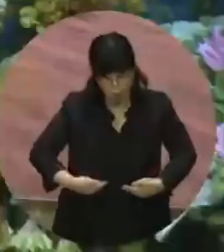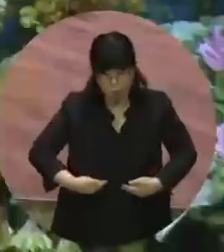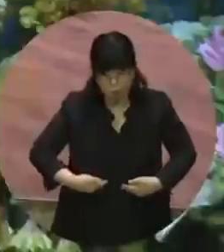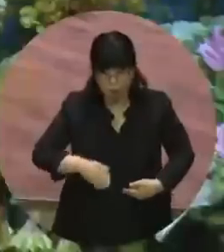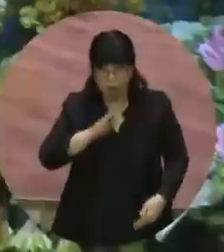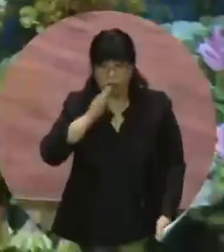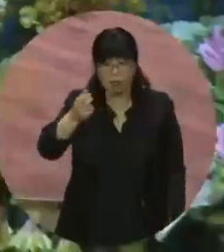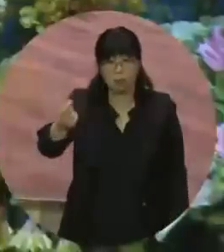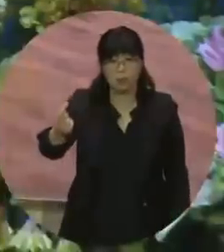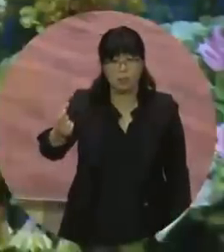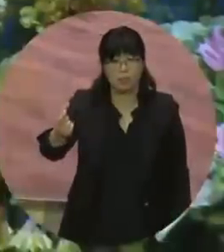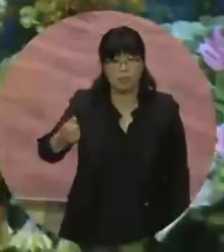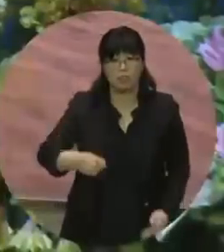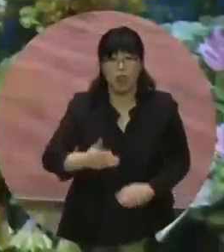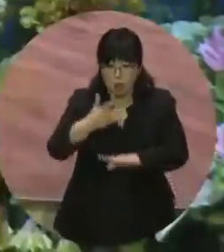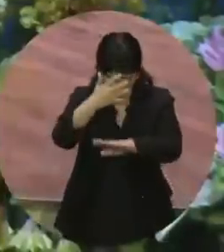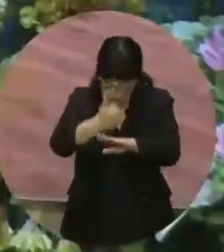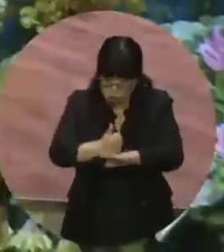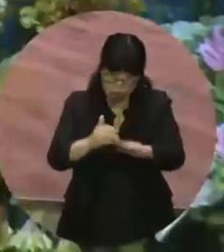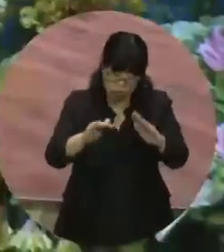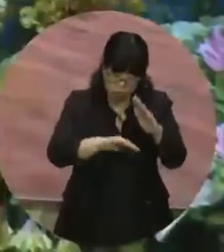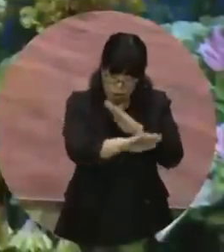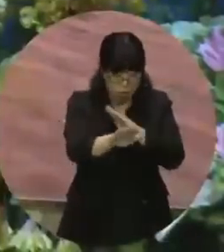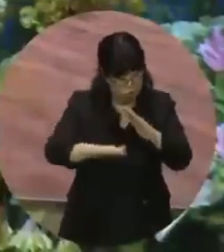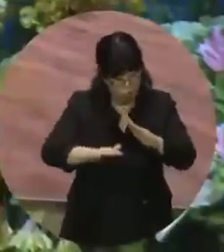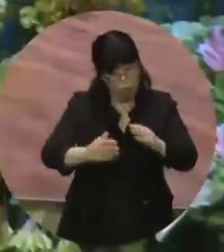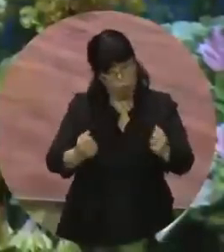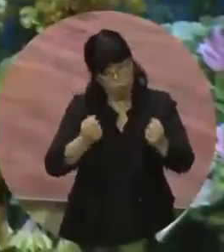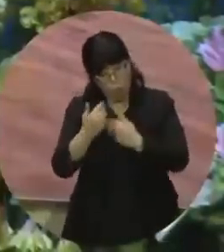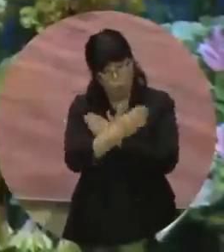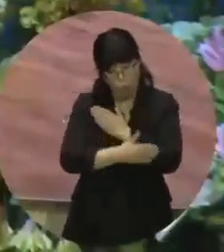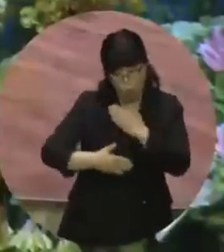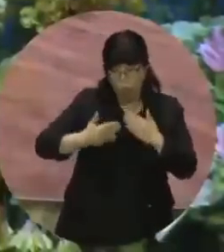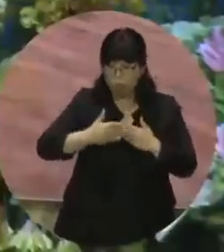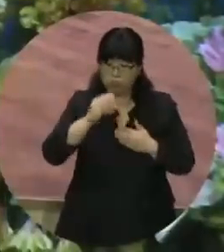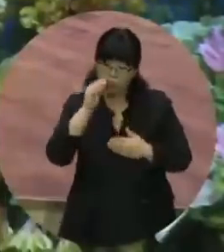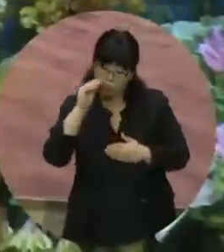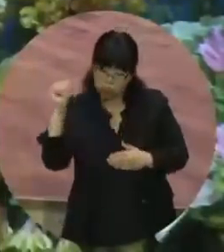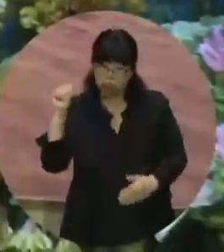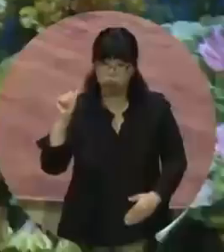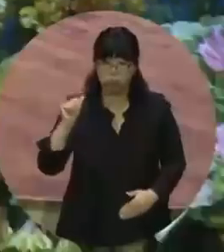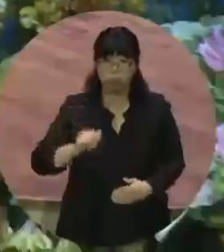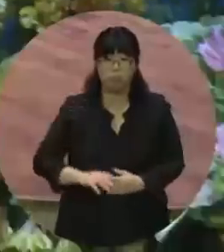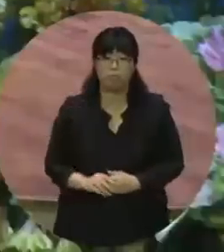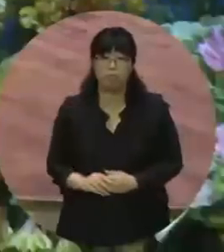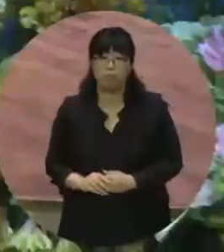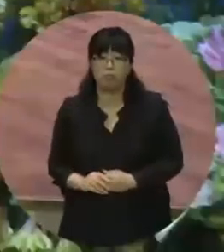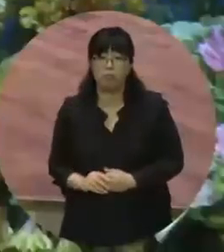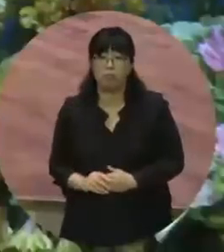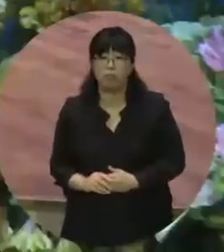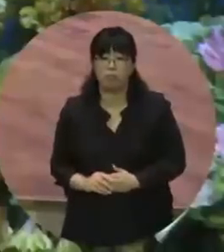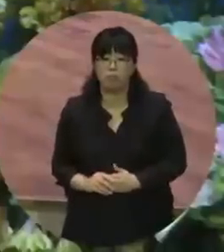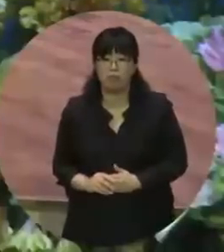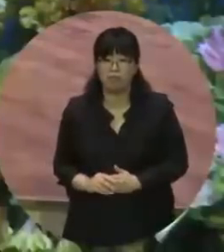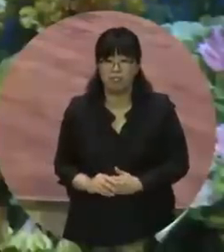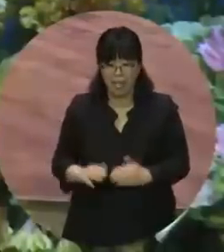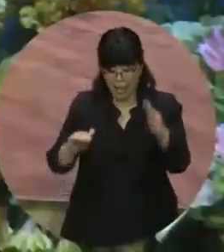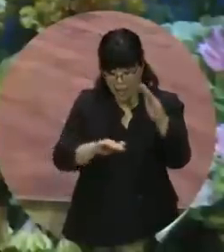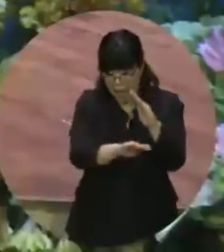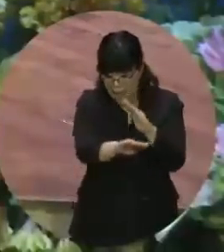영적으로 아주 건강한 가정이. 그 안에는요, 무너지지 않는 행복이